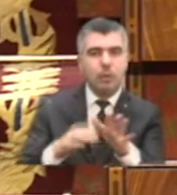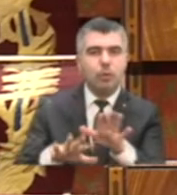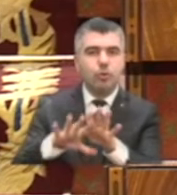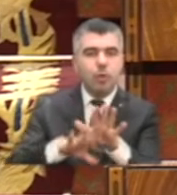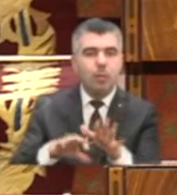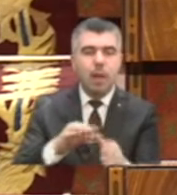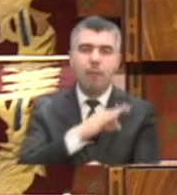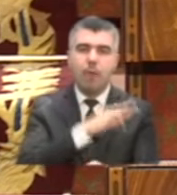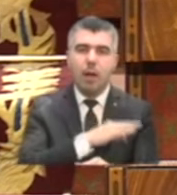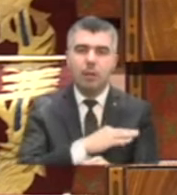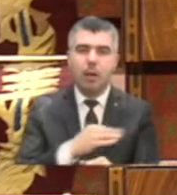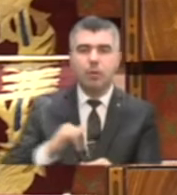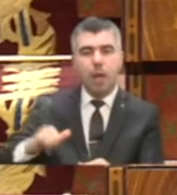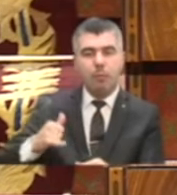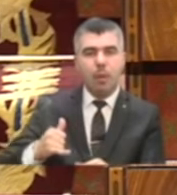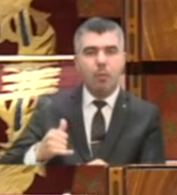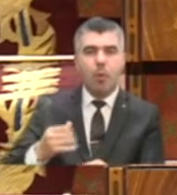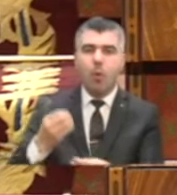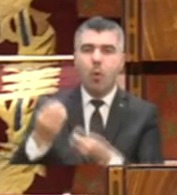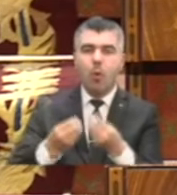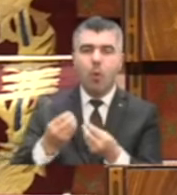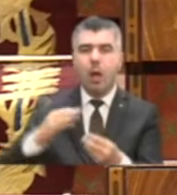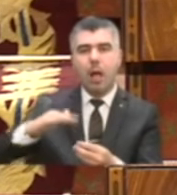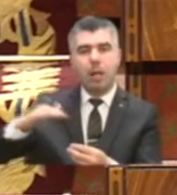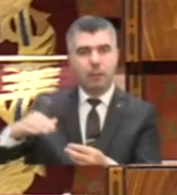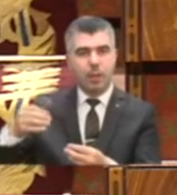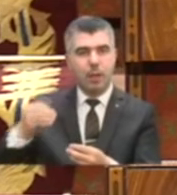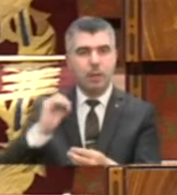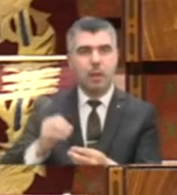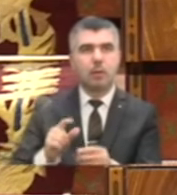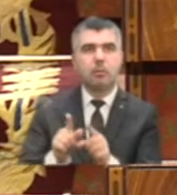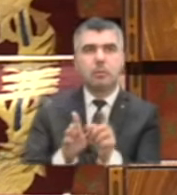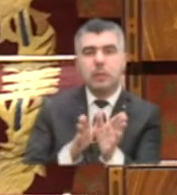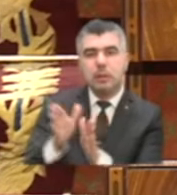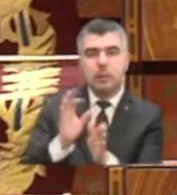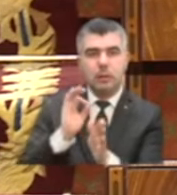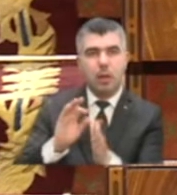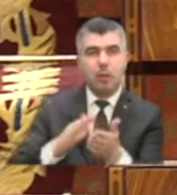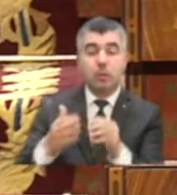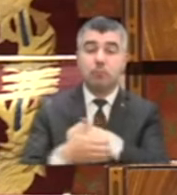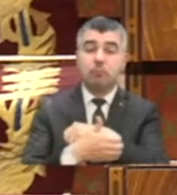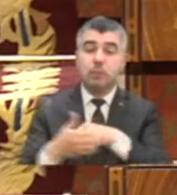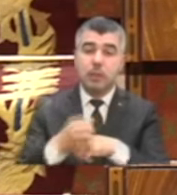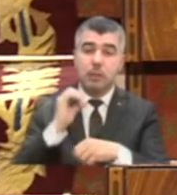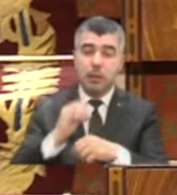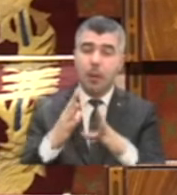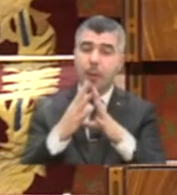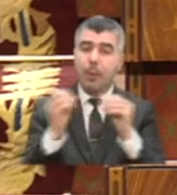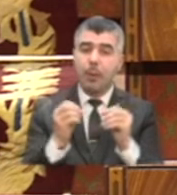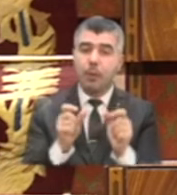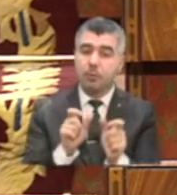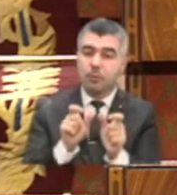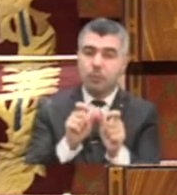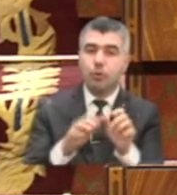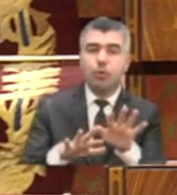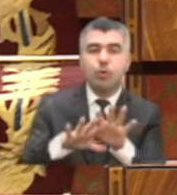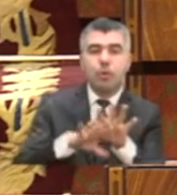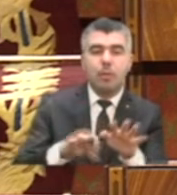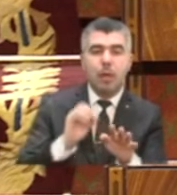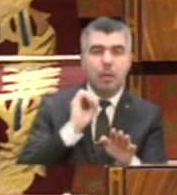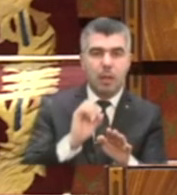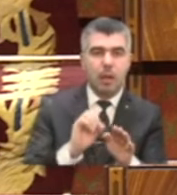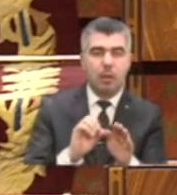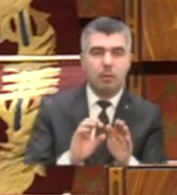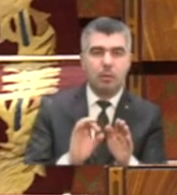لفائدة الأطفال أو الشباب المتخلى عنهم، وهي فئة تعيش هشاشة مطلقة ومركبة بفعل غياب حاضنة اجتماعية مهمة للتنشئة،